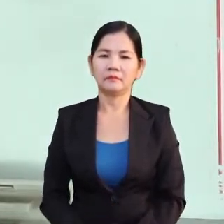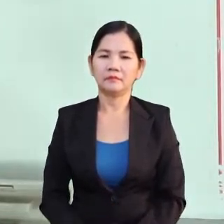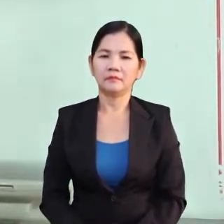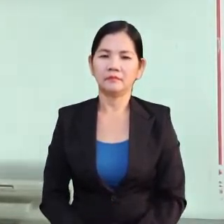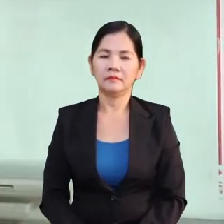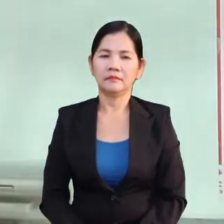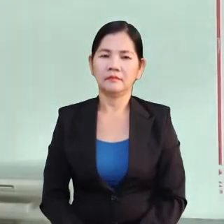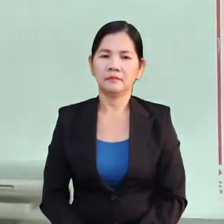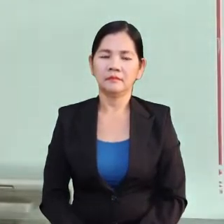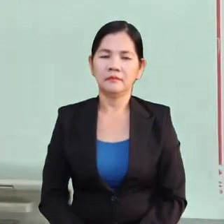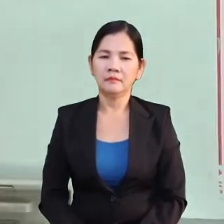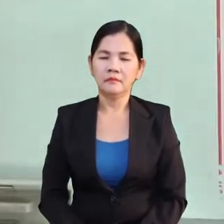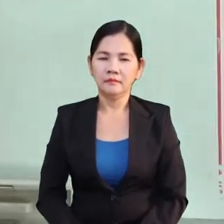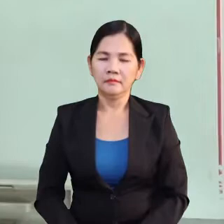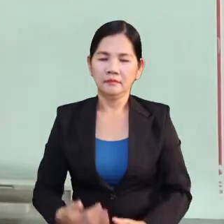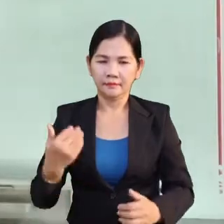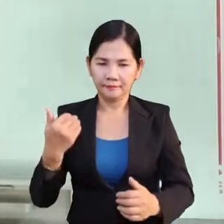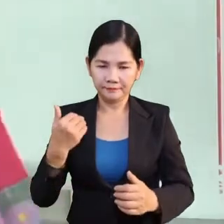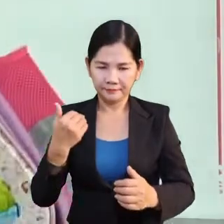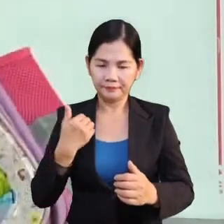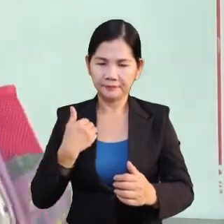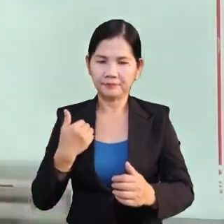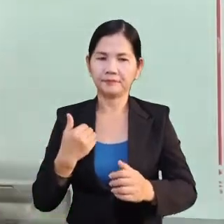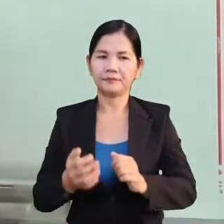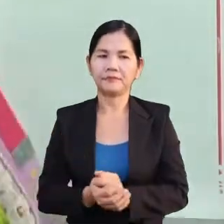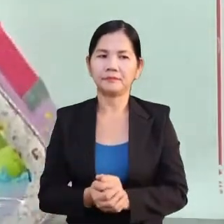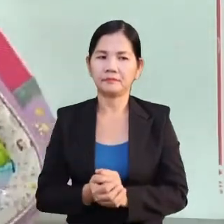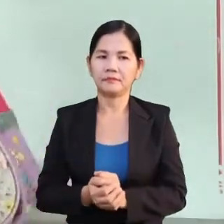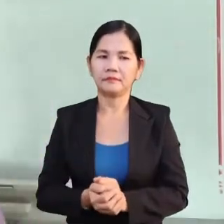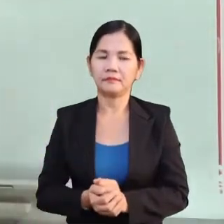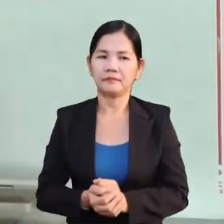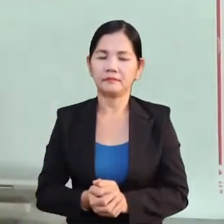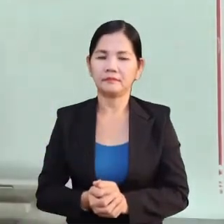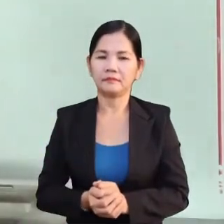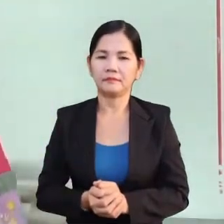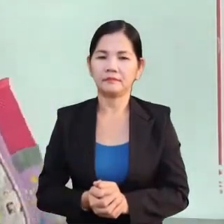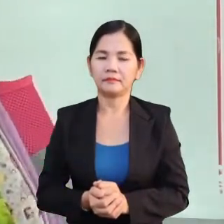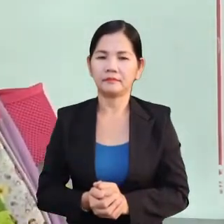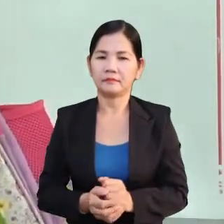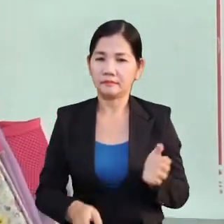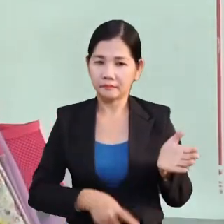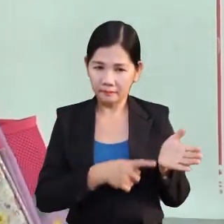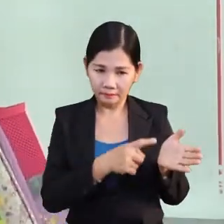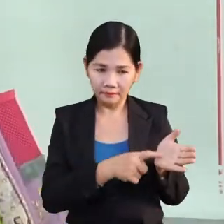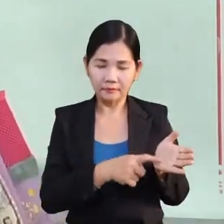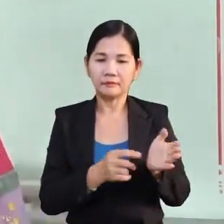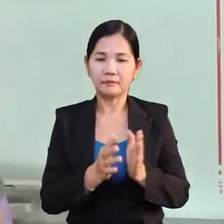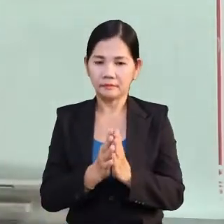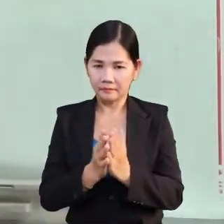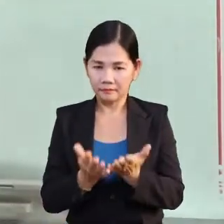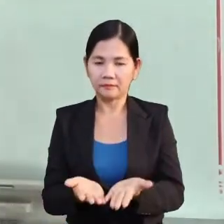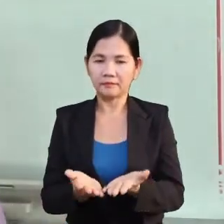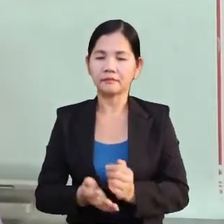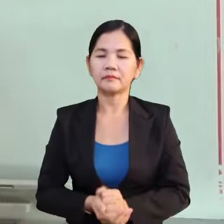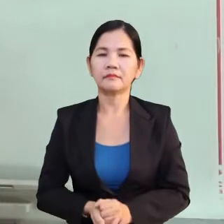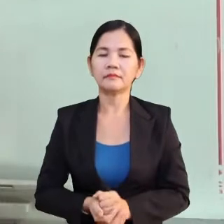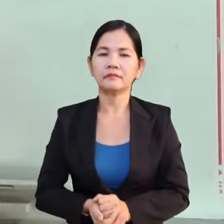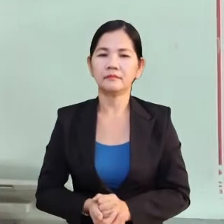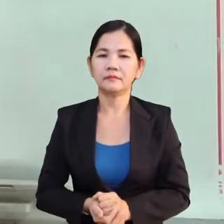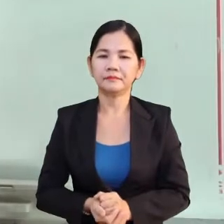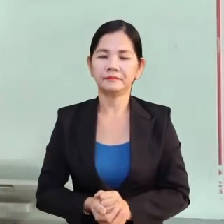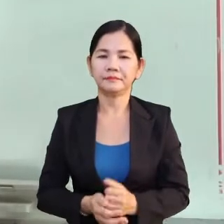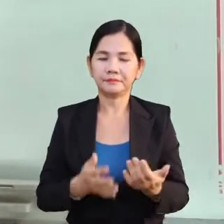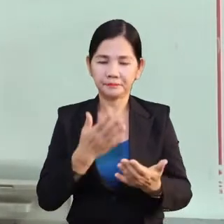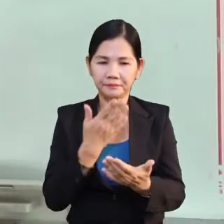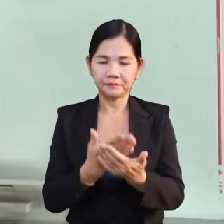ចាអញ្ចឹងអ្នកគ្រូមាននេះអីគេកូនចាគឺជាសៀវសៀវភៅចាសៀវភៅហ្នឹងយើងឲ្យ